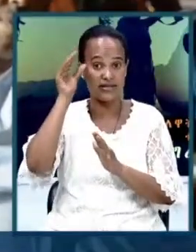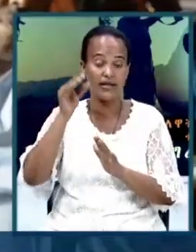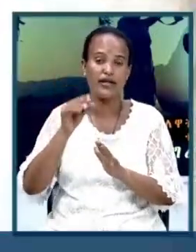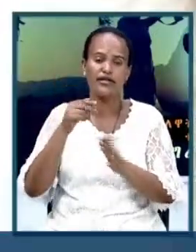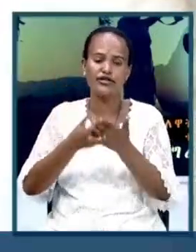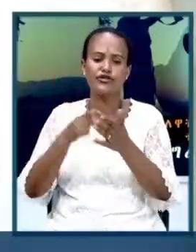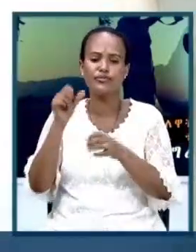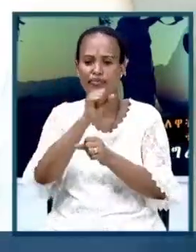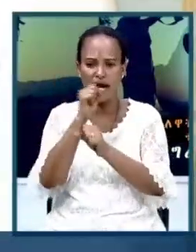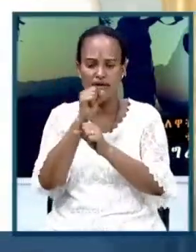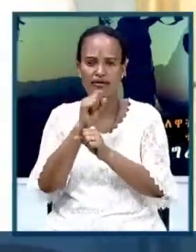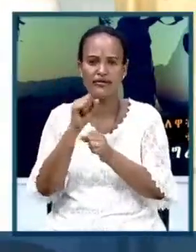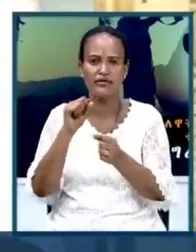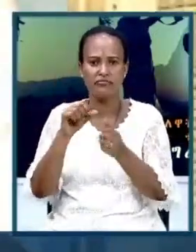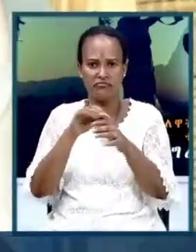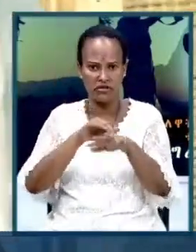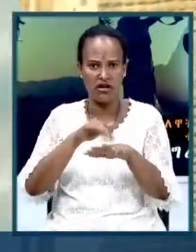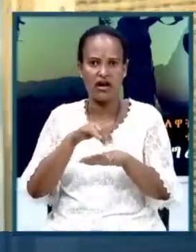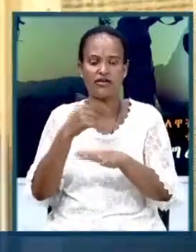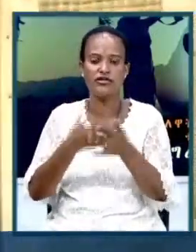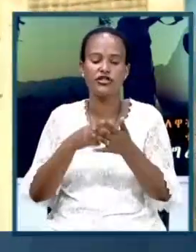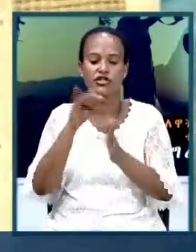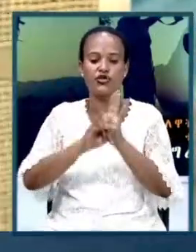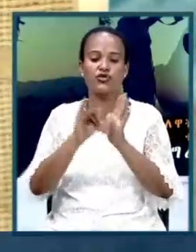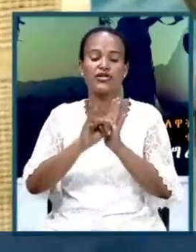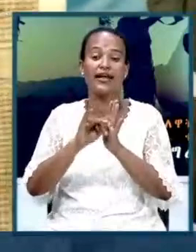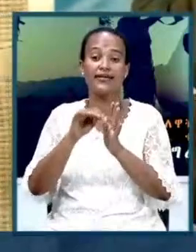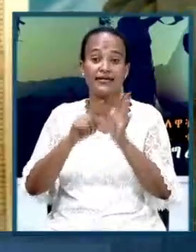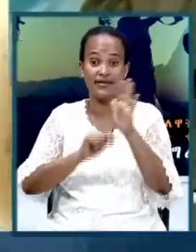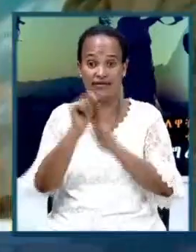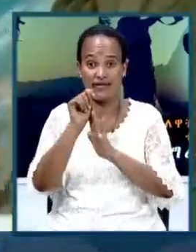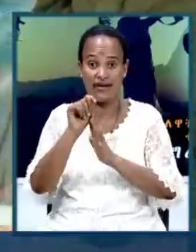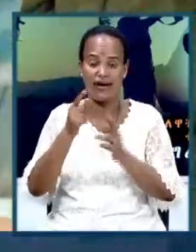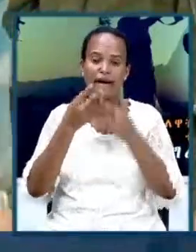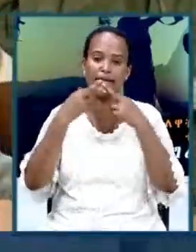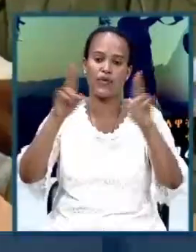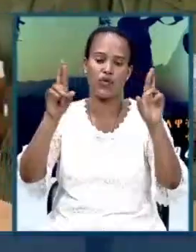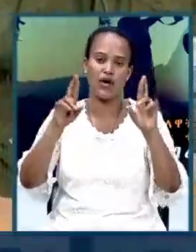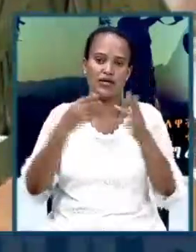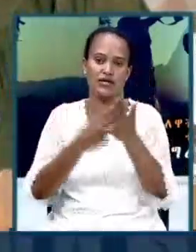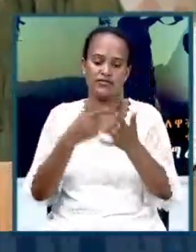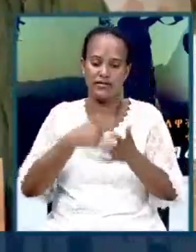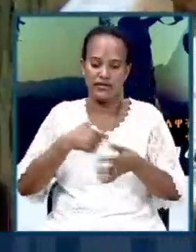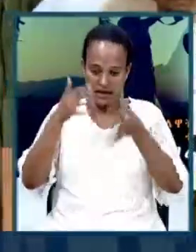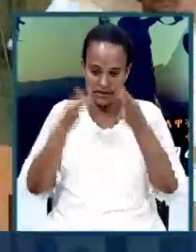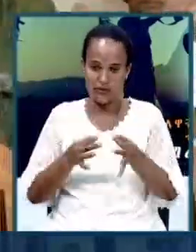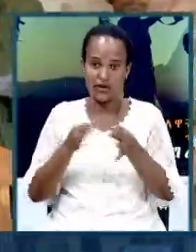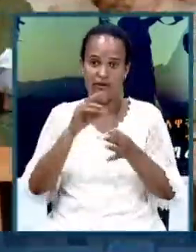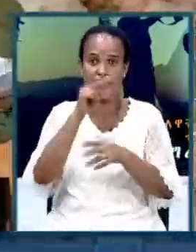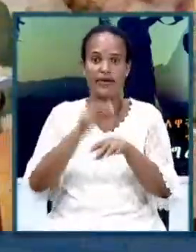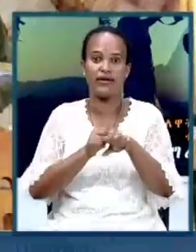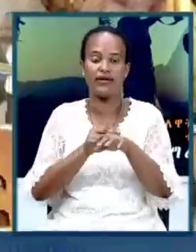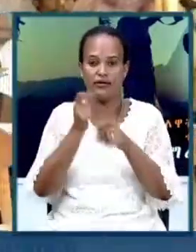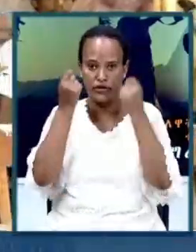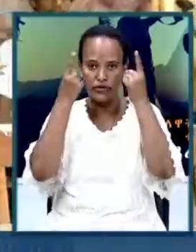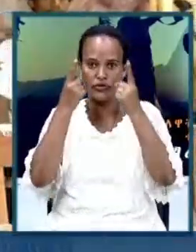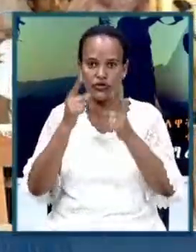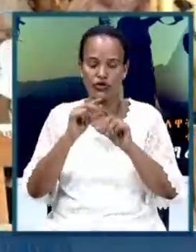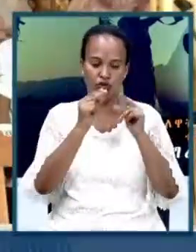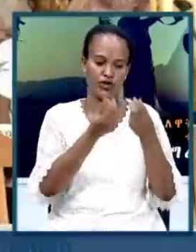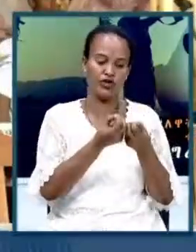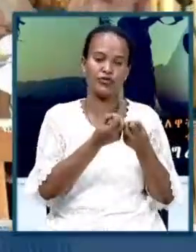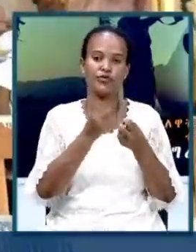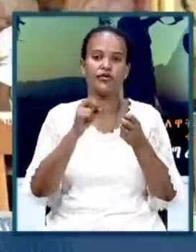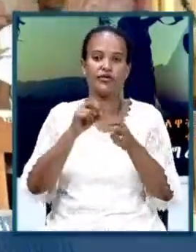ባህሊ ንምልዕዓል ምምስራቱ ጀኖሳይድ ትግራይ ካብ ምግዋሕ ብተወሳኺ ንመሰል ዓርሰ ወሰነ ዝቃለሱ ብሄራት ክነቕሑን ክውደውን ባይታ